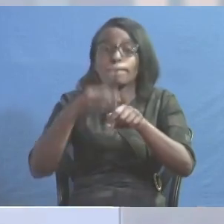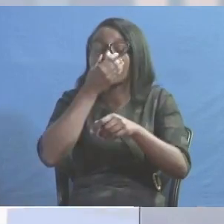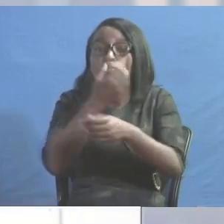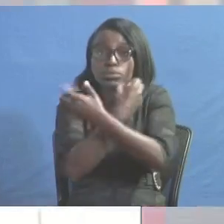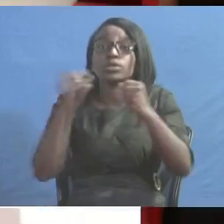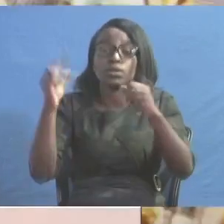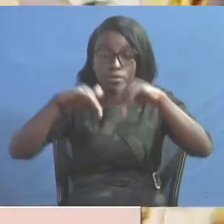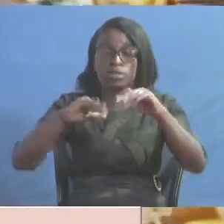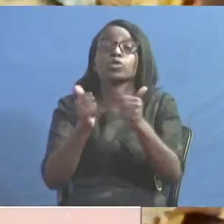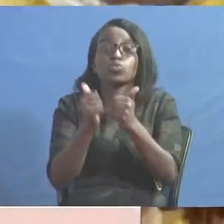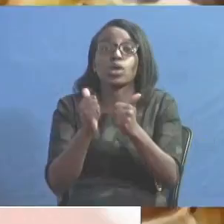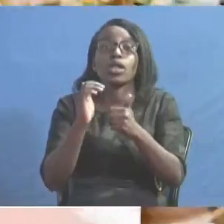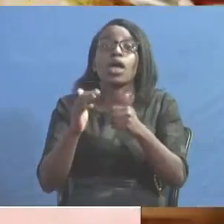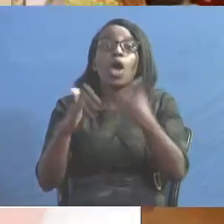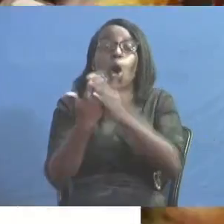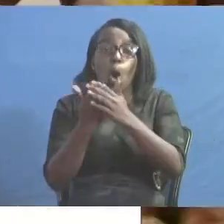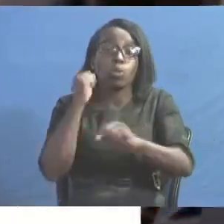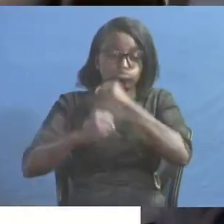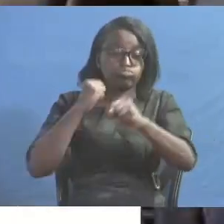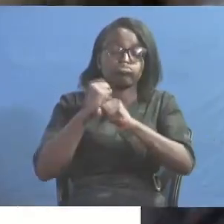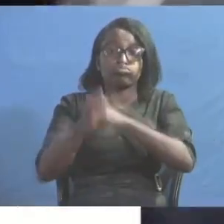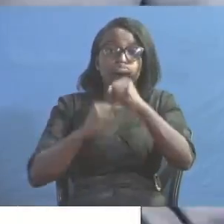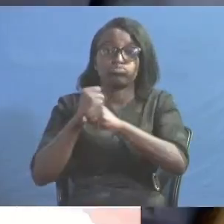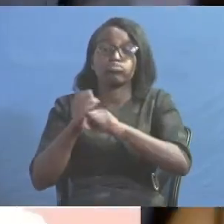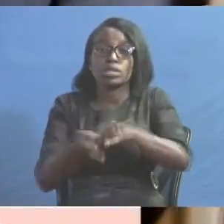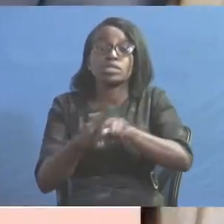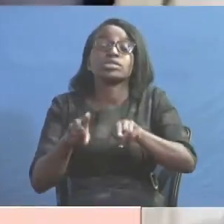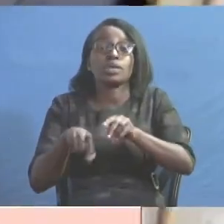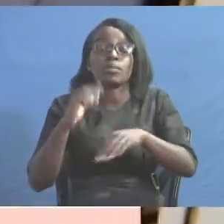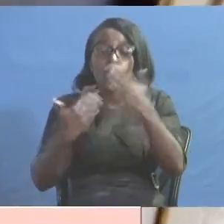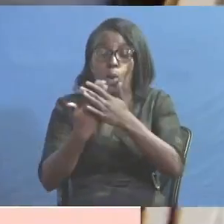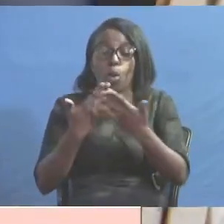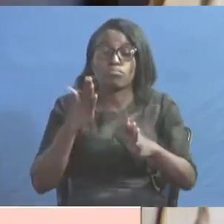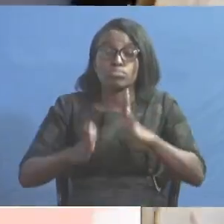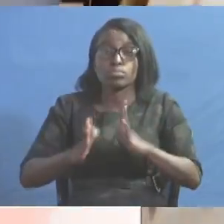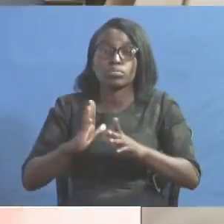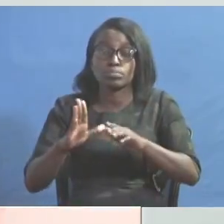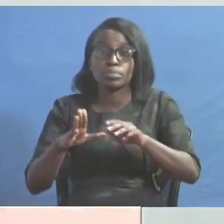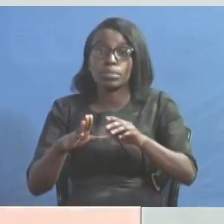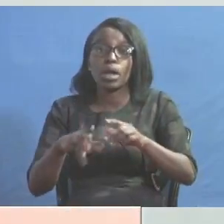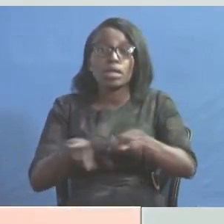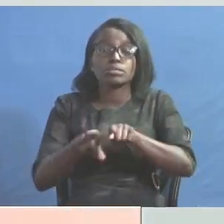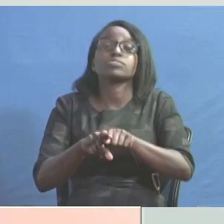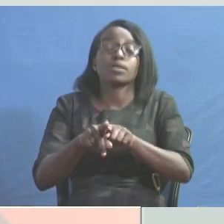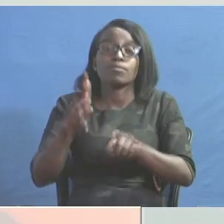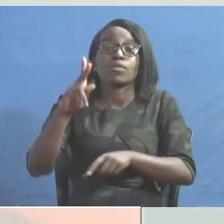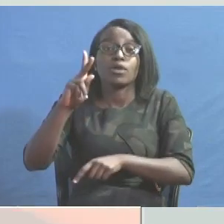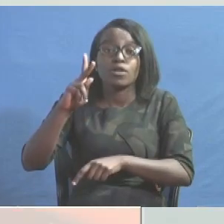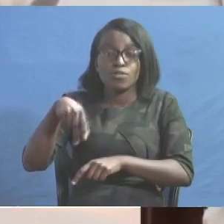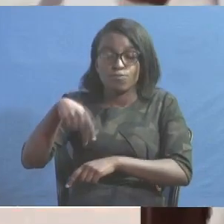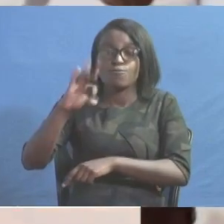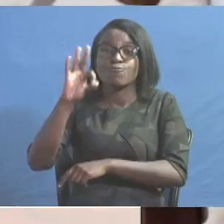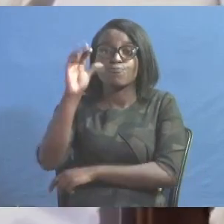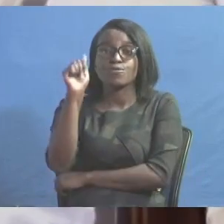kuhudhuria tamasha la kila mwaka la wananchi baada ya kualikwa na Rais wa Ujerumani Frank-Walter Steinmeier